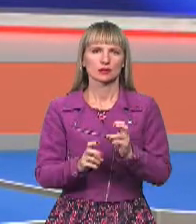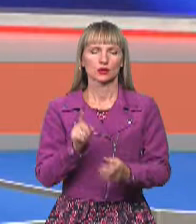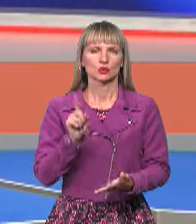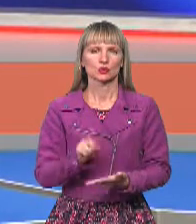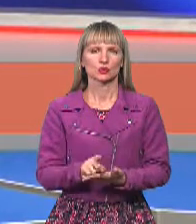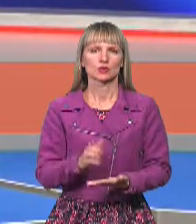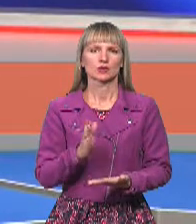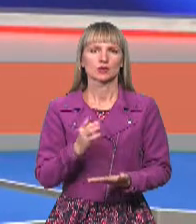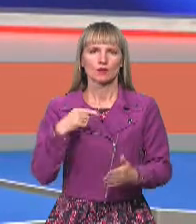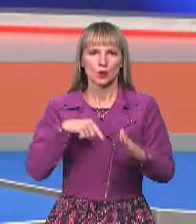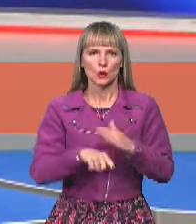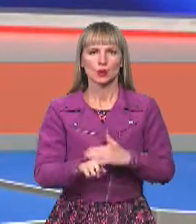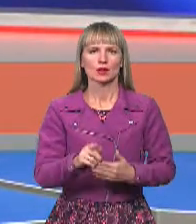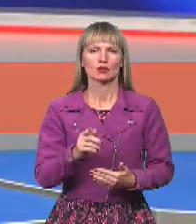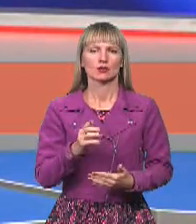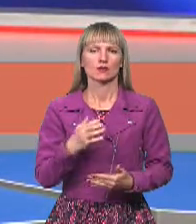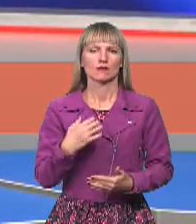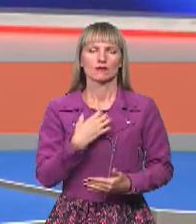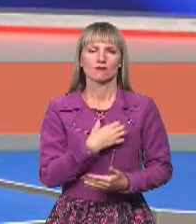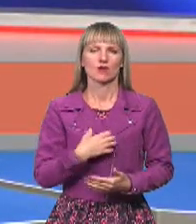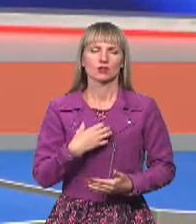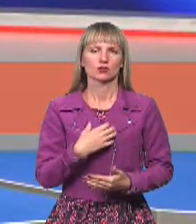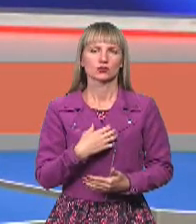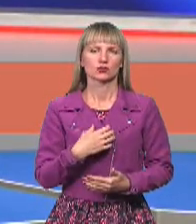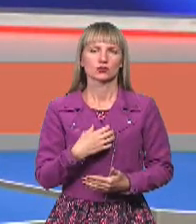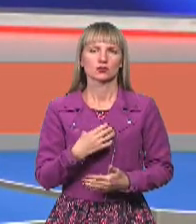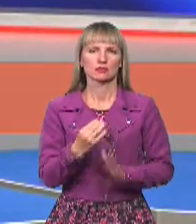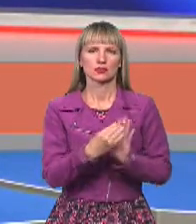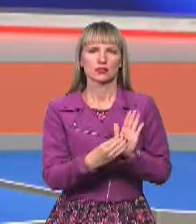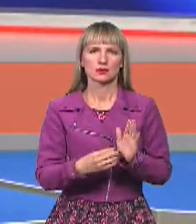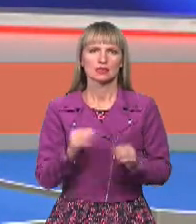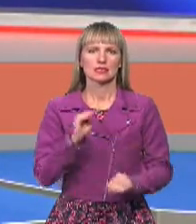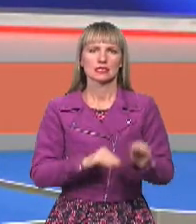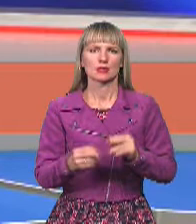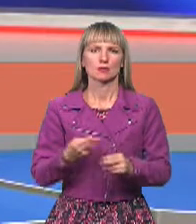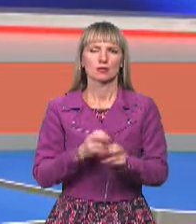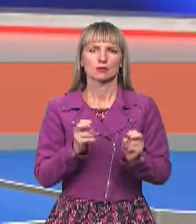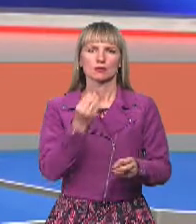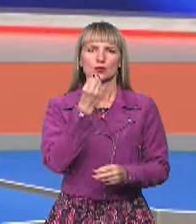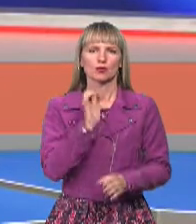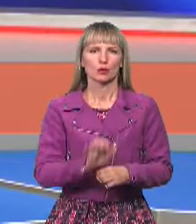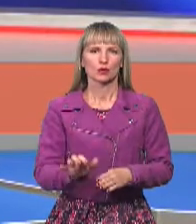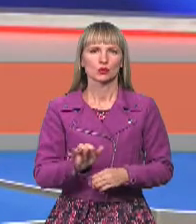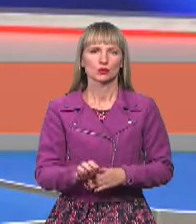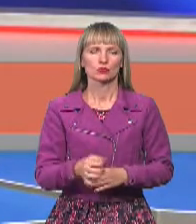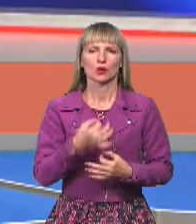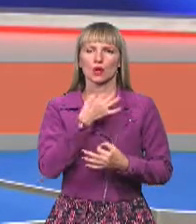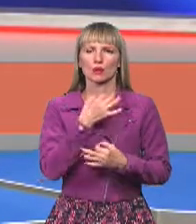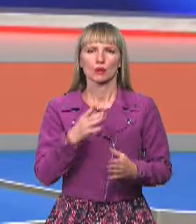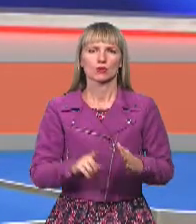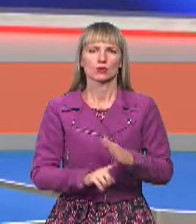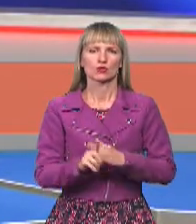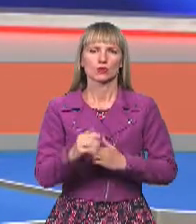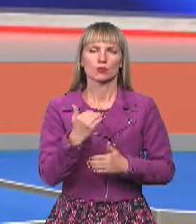должны внедрить в себя основные базовые принципы систем безопасности пищевых продуктов. Будь то начиная